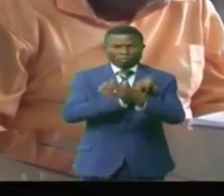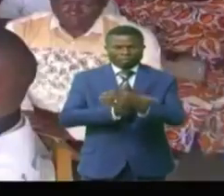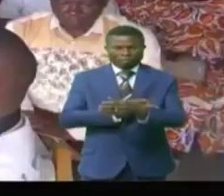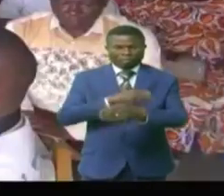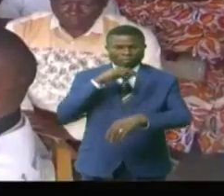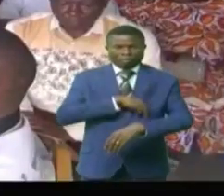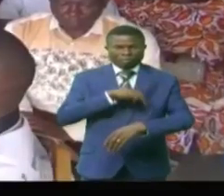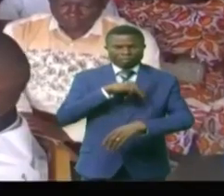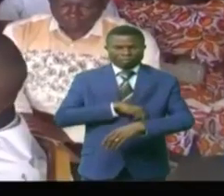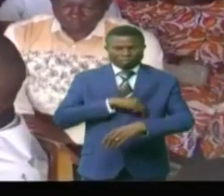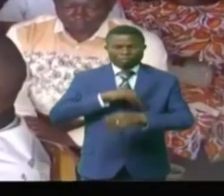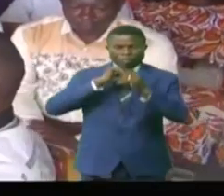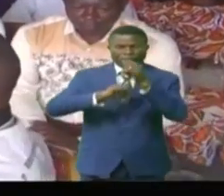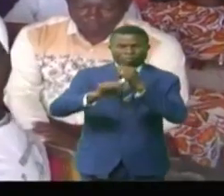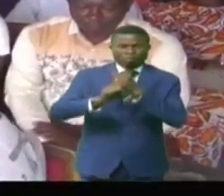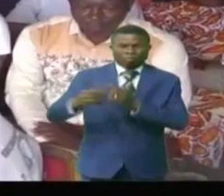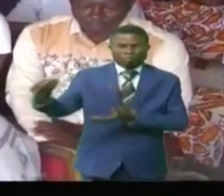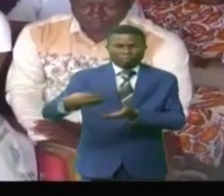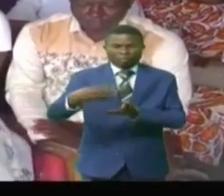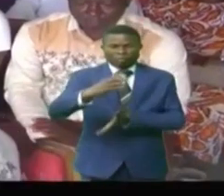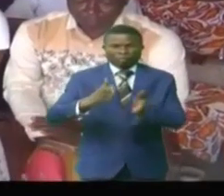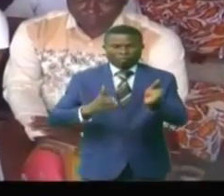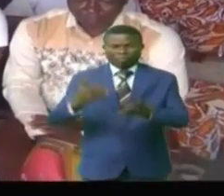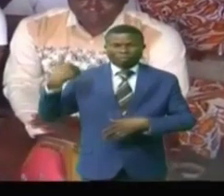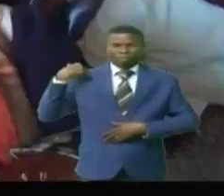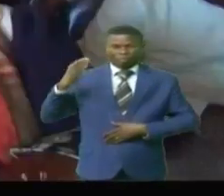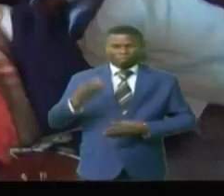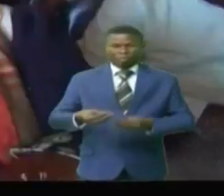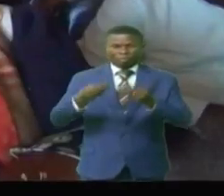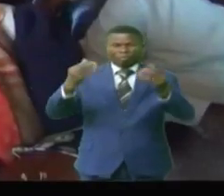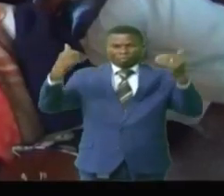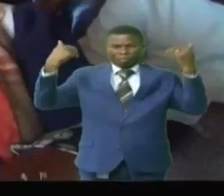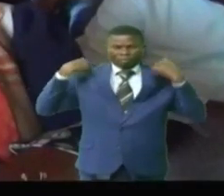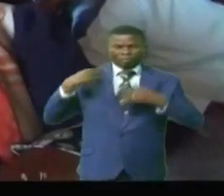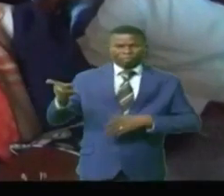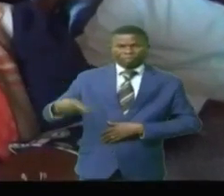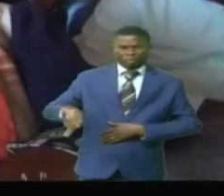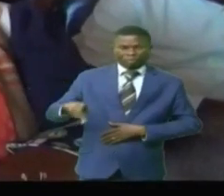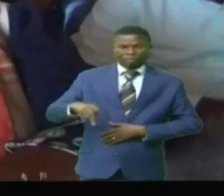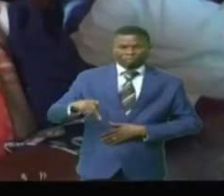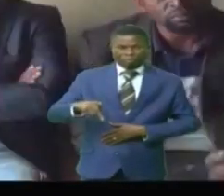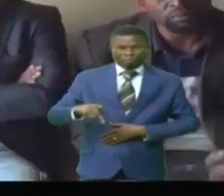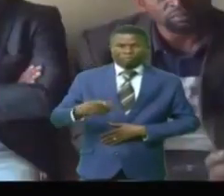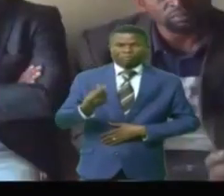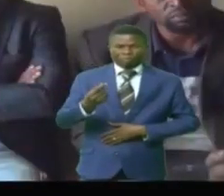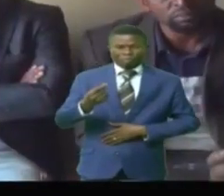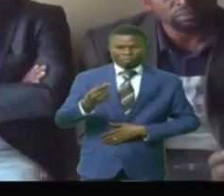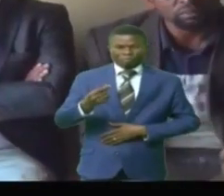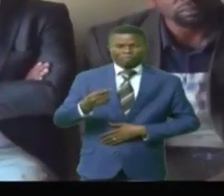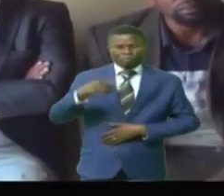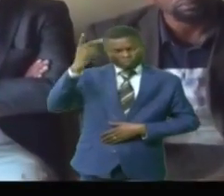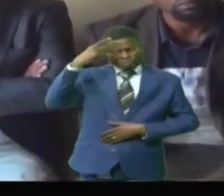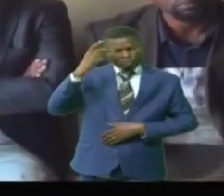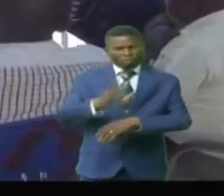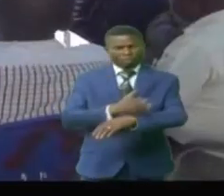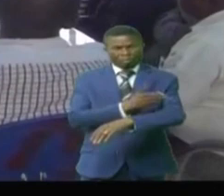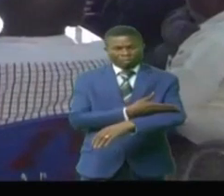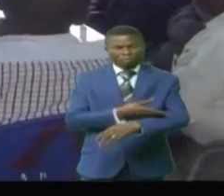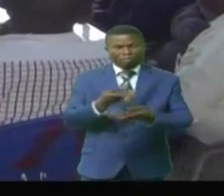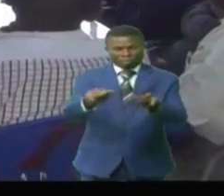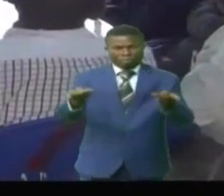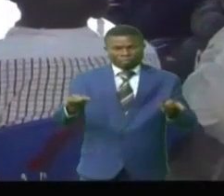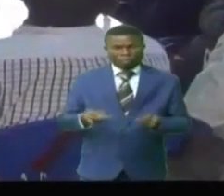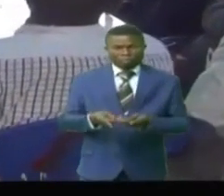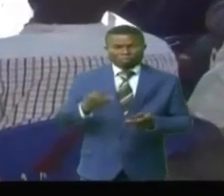mission de mobilisation des recettes pour donner à l'autorité provinciale les moyens de sa politique. Sur place,